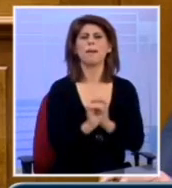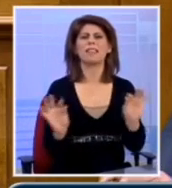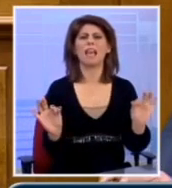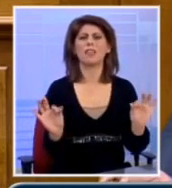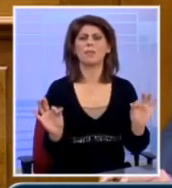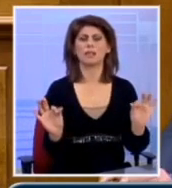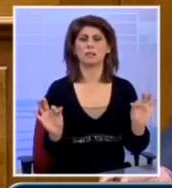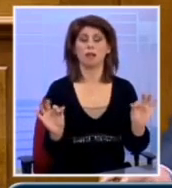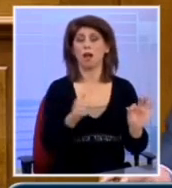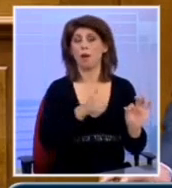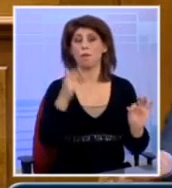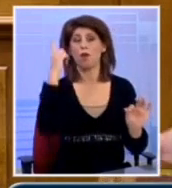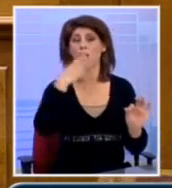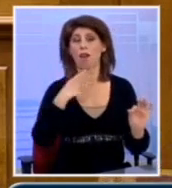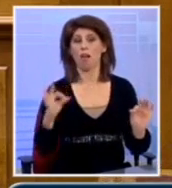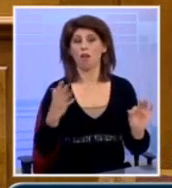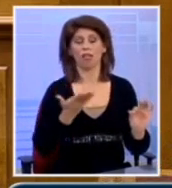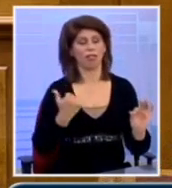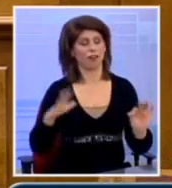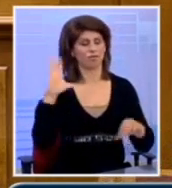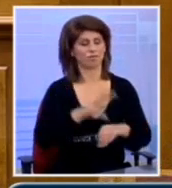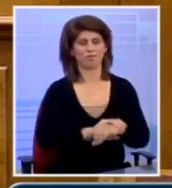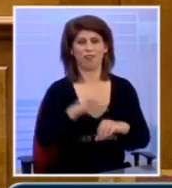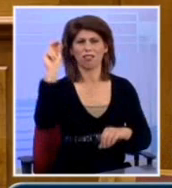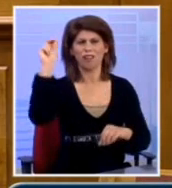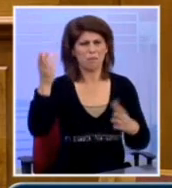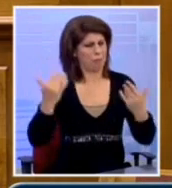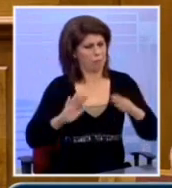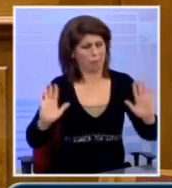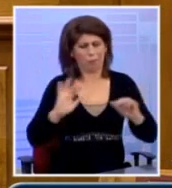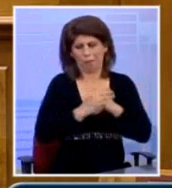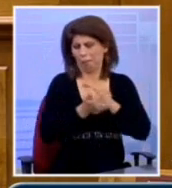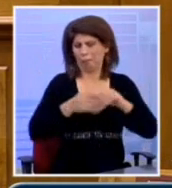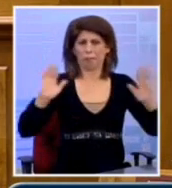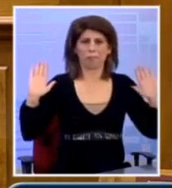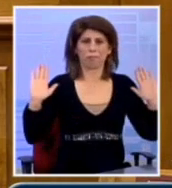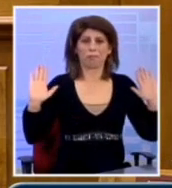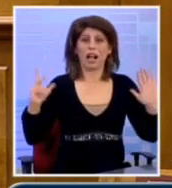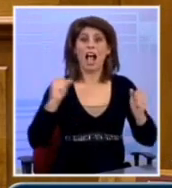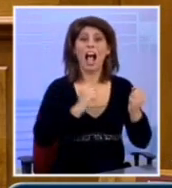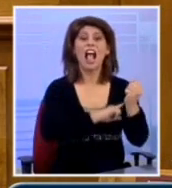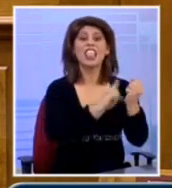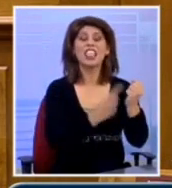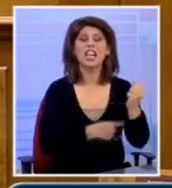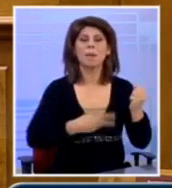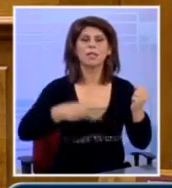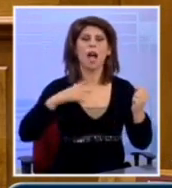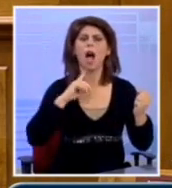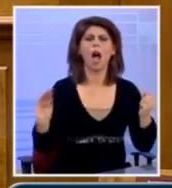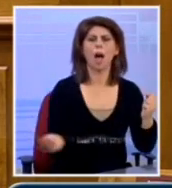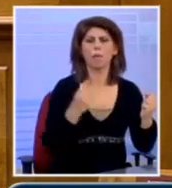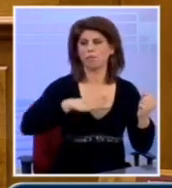λόγο. Γιατί δεν έχει δεσμεύσεις. Γιατί αντλεί τη δύναμή της από το λαό. Γιατί εν